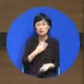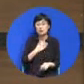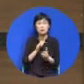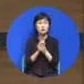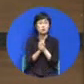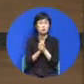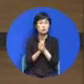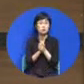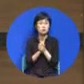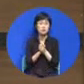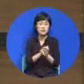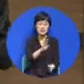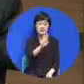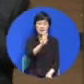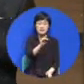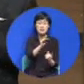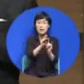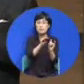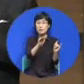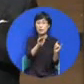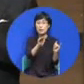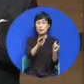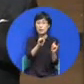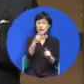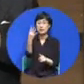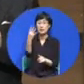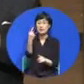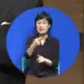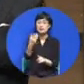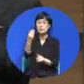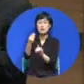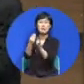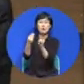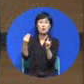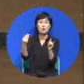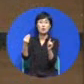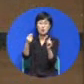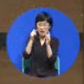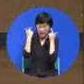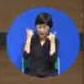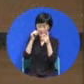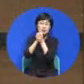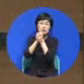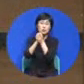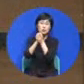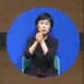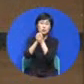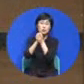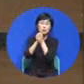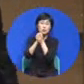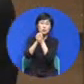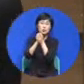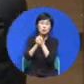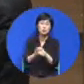1천만 딱 나왔습니다. For myself, I pray for 400,000 disciples,